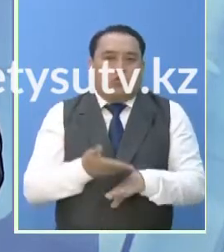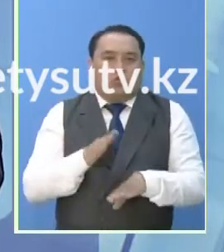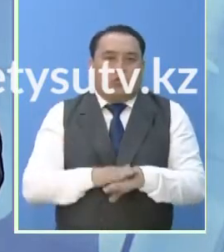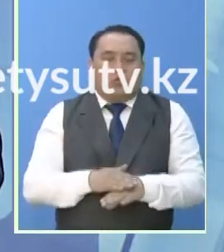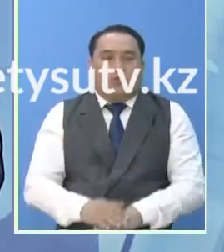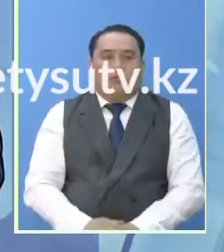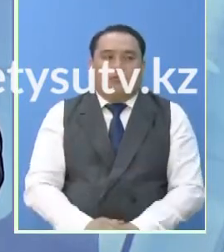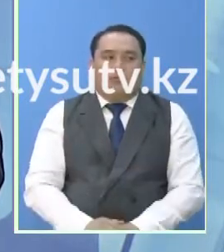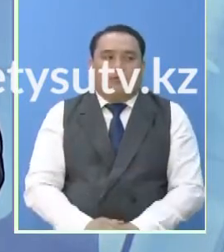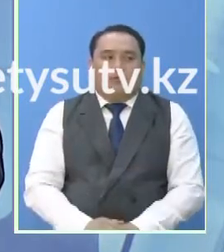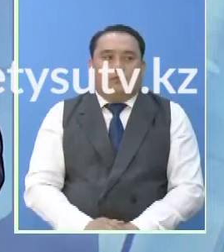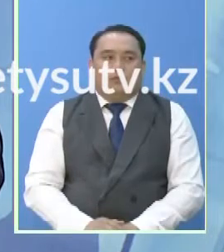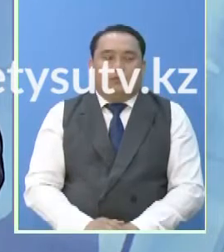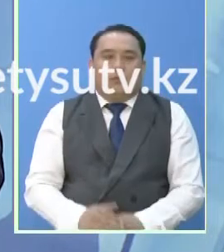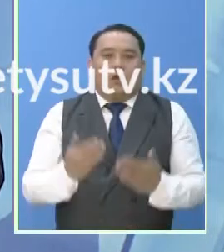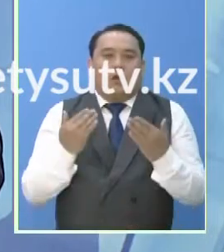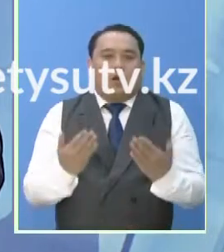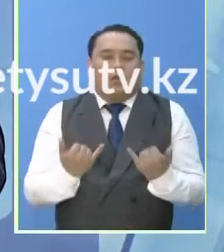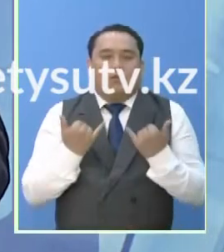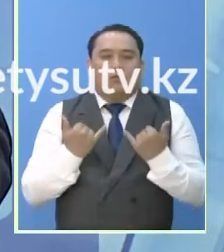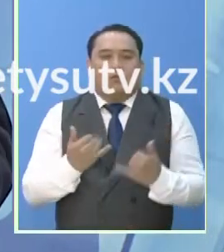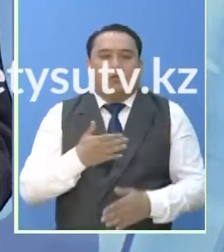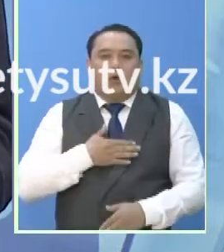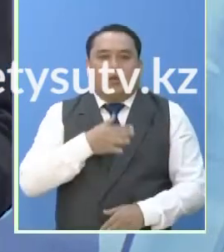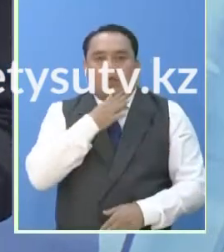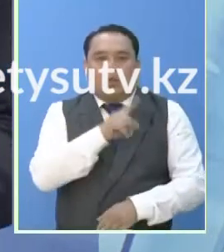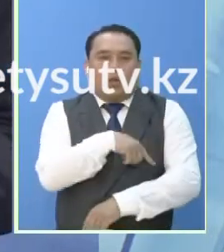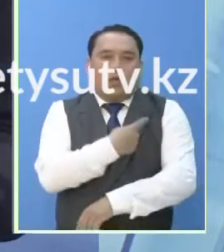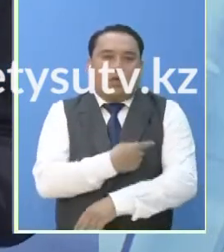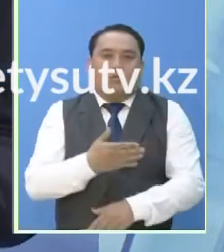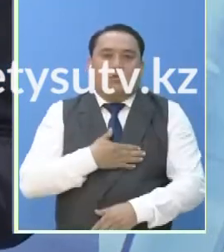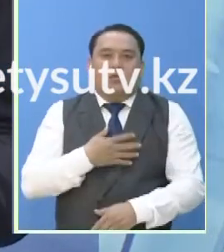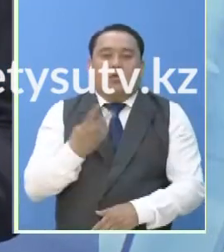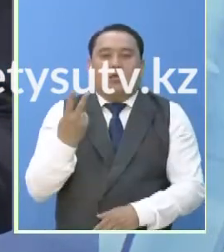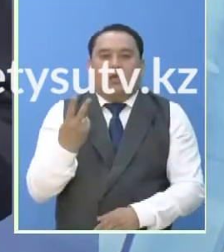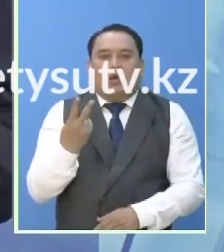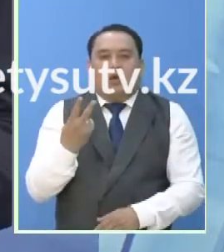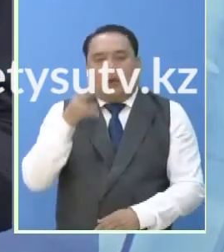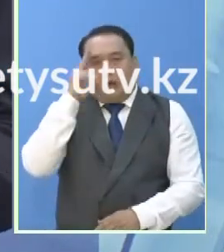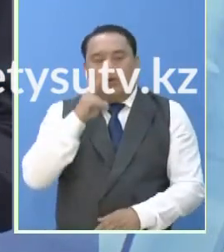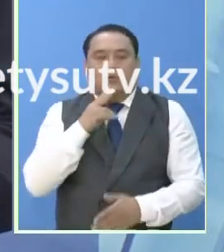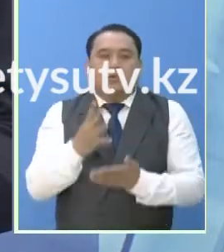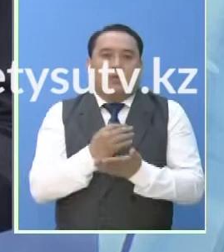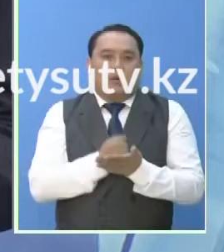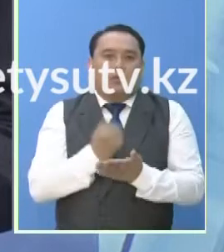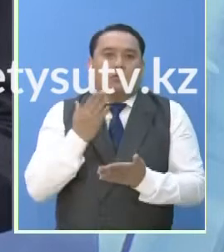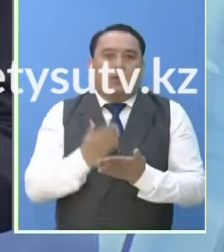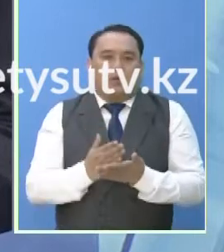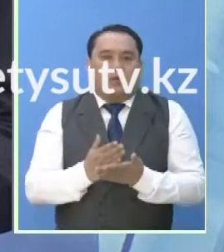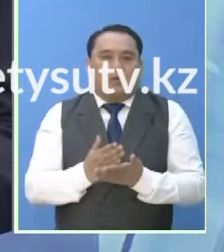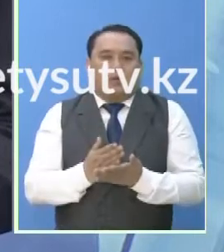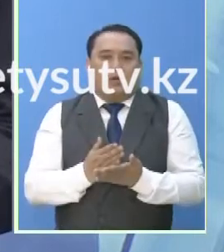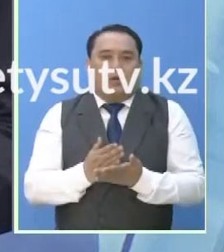жатыр. Қазір уақытта дәрілер бізде 2 айдық запасы бар.